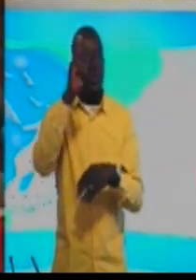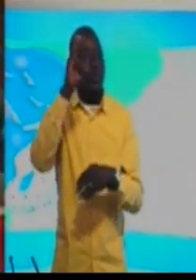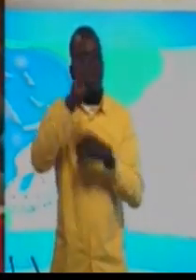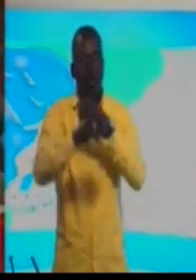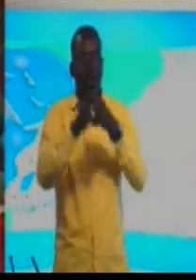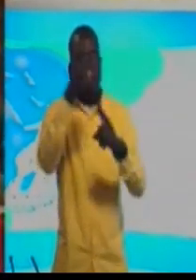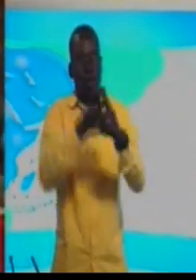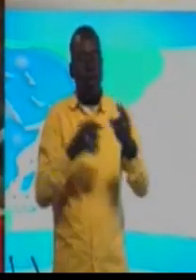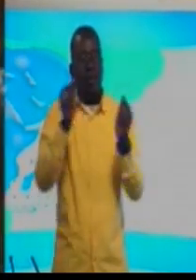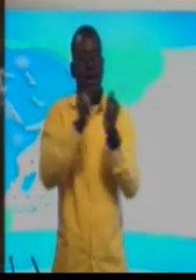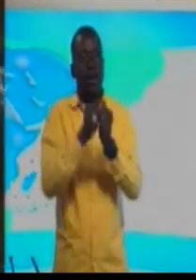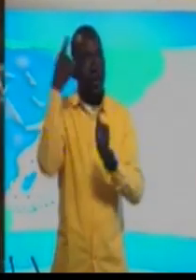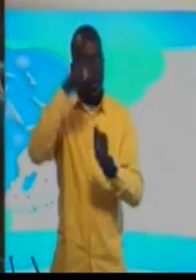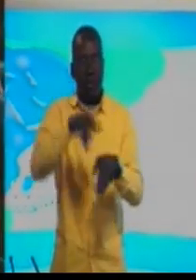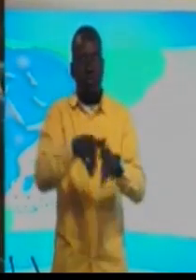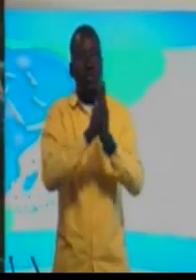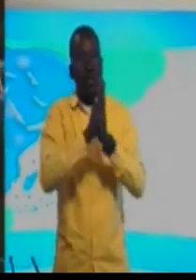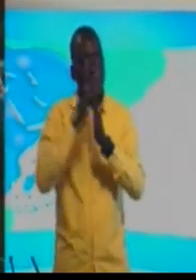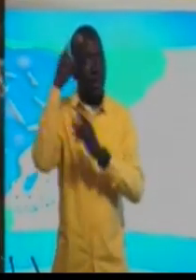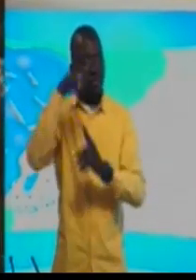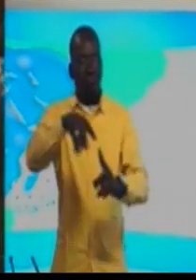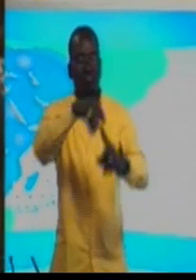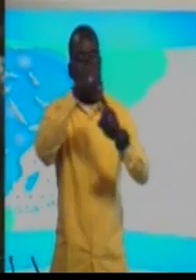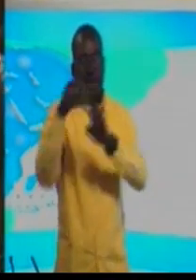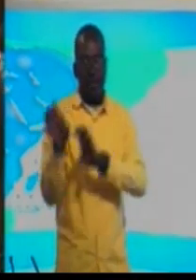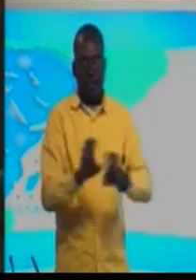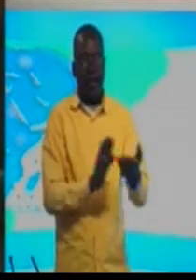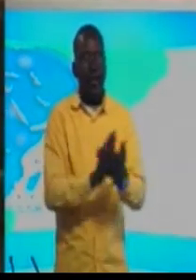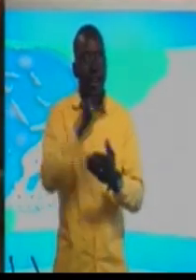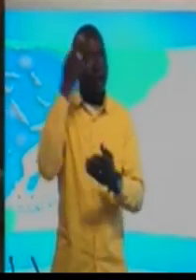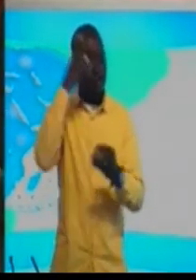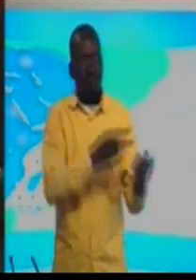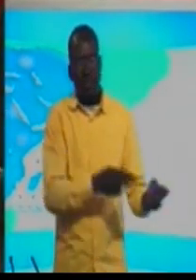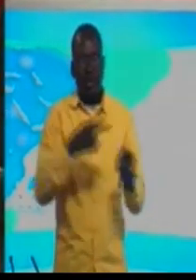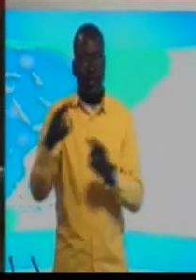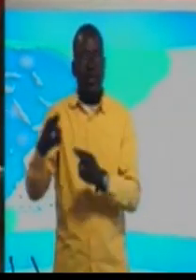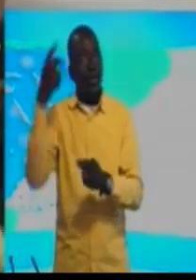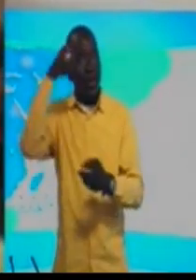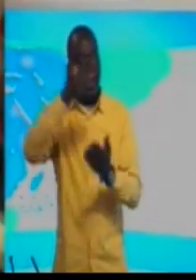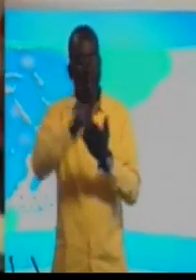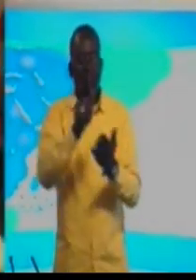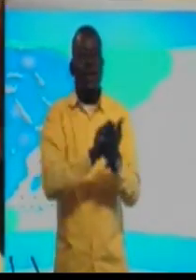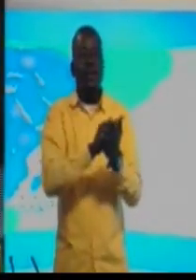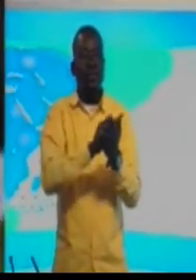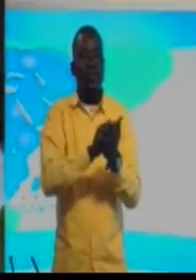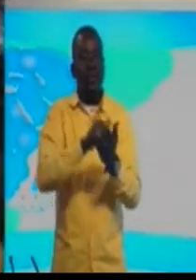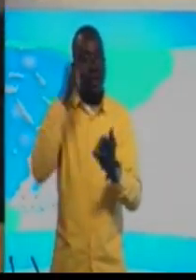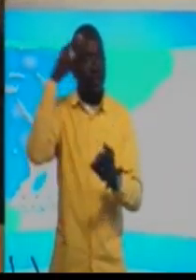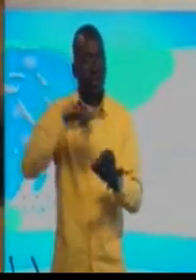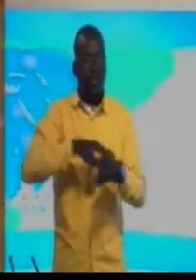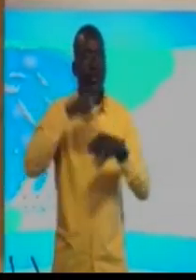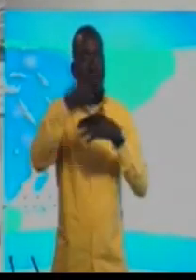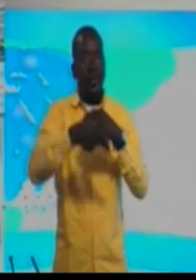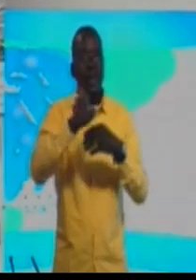judiciaire, avec son lot de requêtes formulées et d'exceptions soulevées, ses reports d'audience et déports d'avocats. Le verdict tombe le